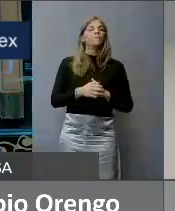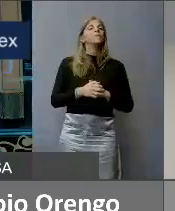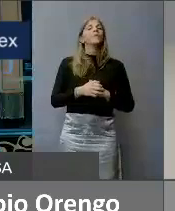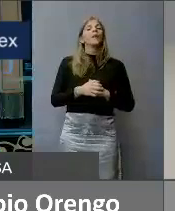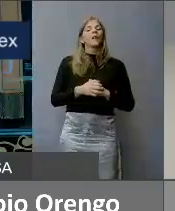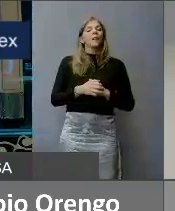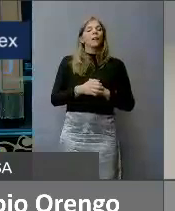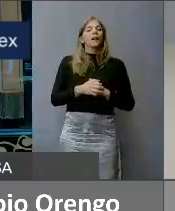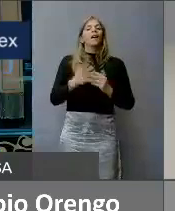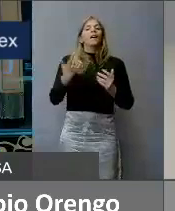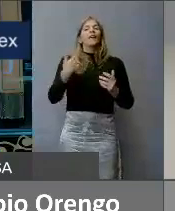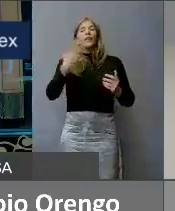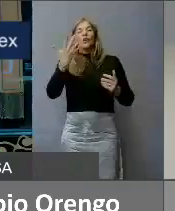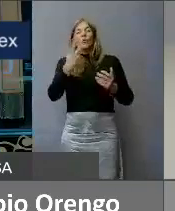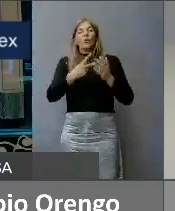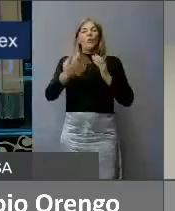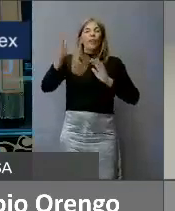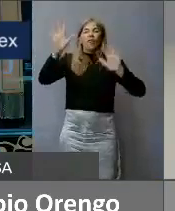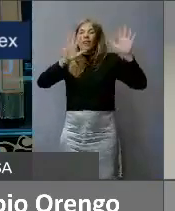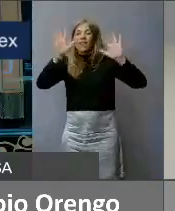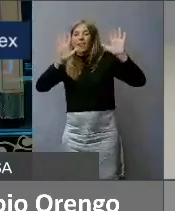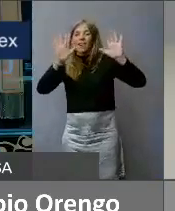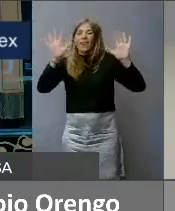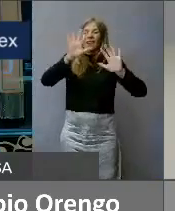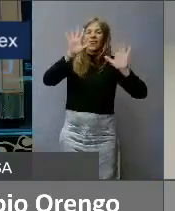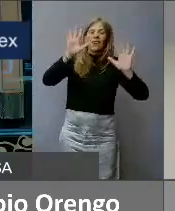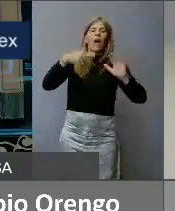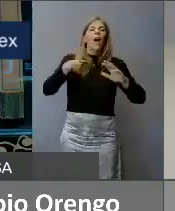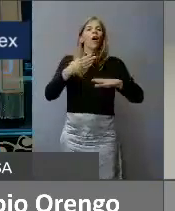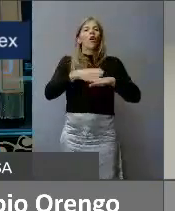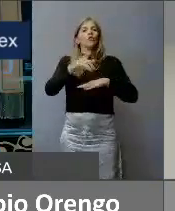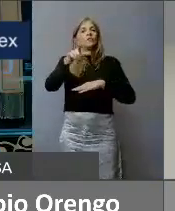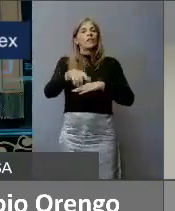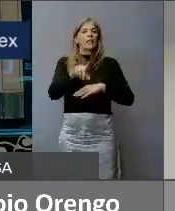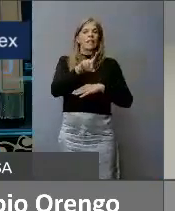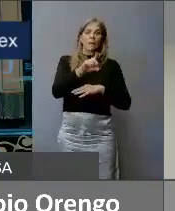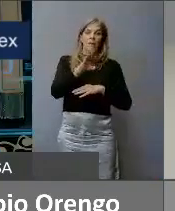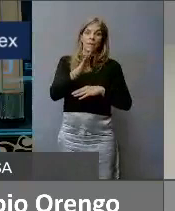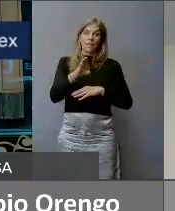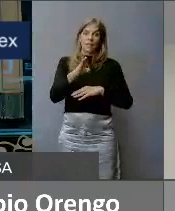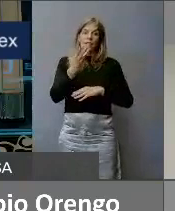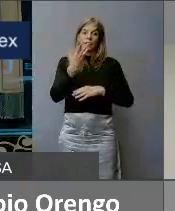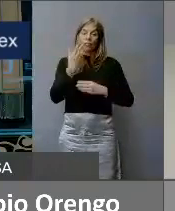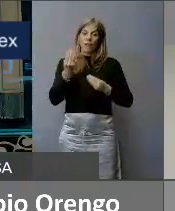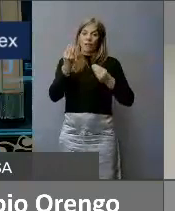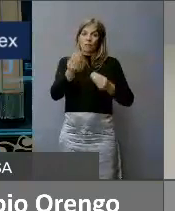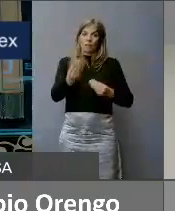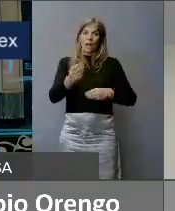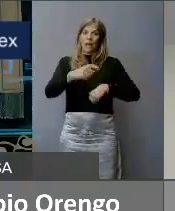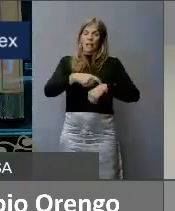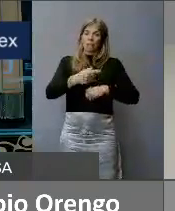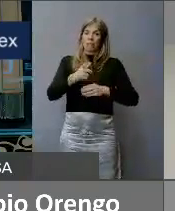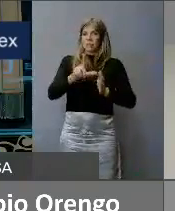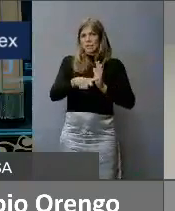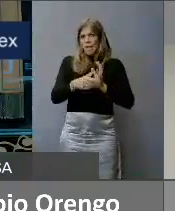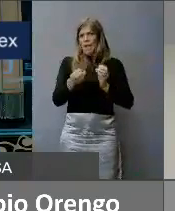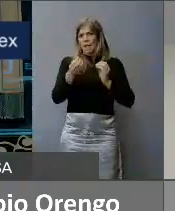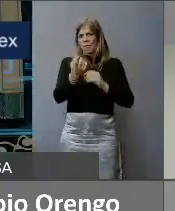riconsiderate benedittis e così riusciamo anche a dare spazio alla sua interrogazione per l'assessore picciocchi